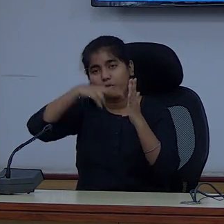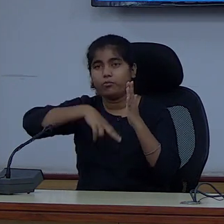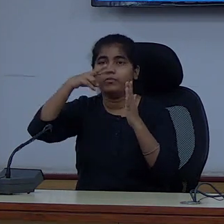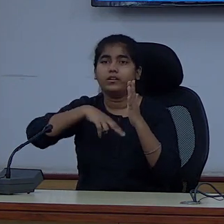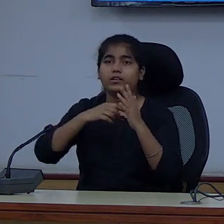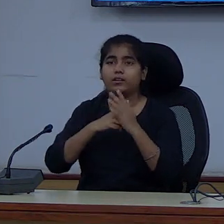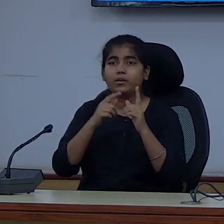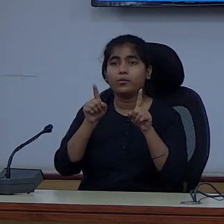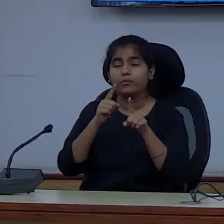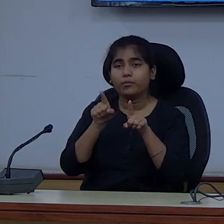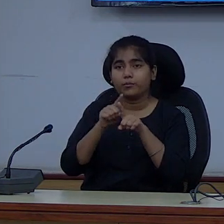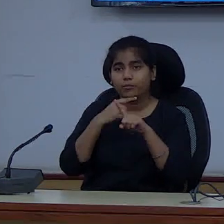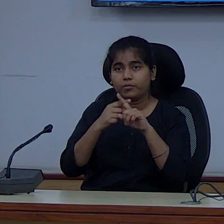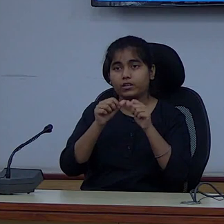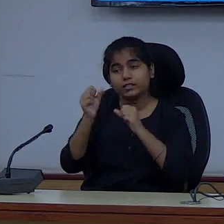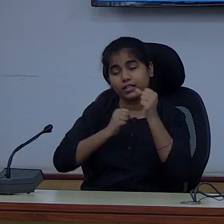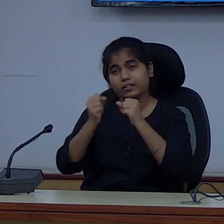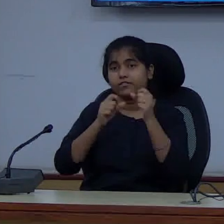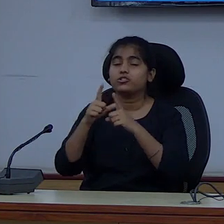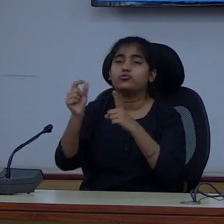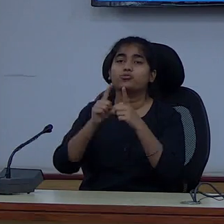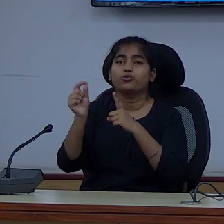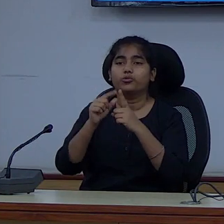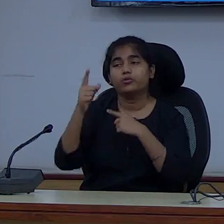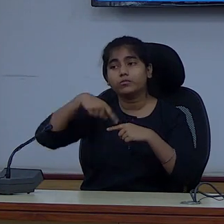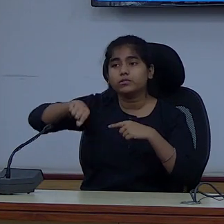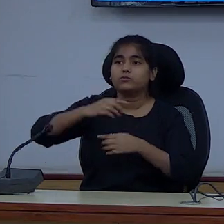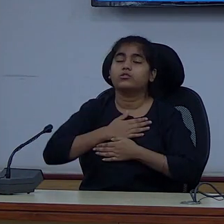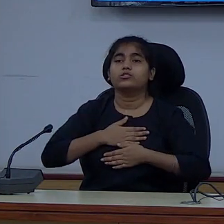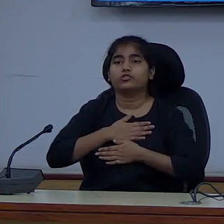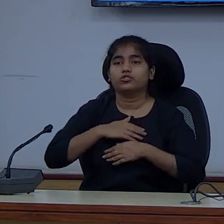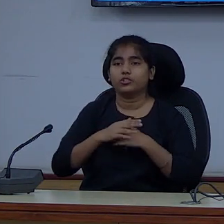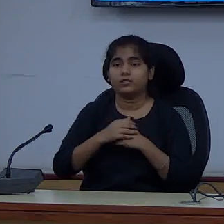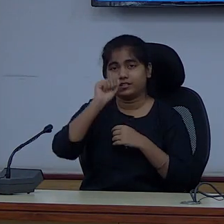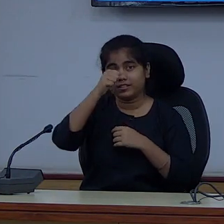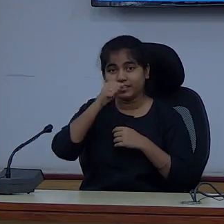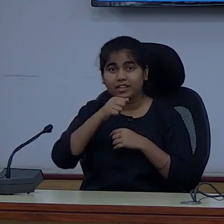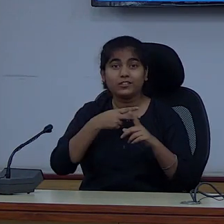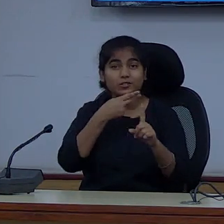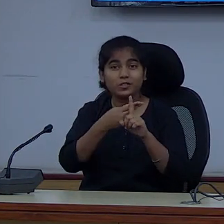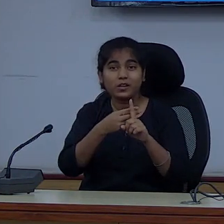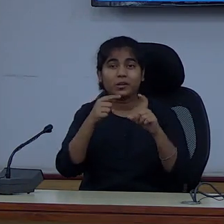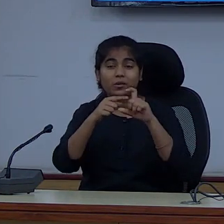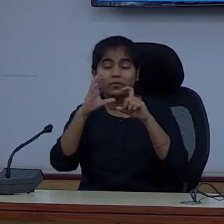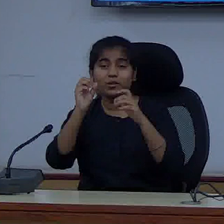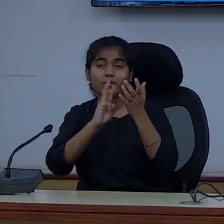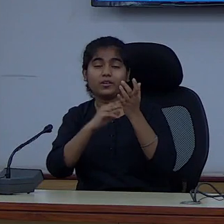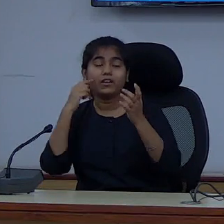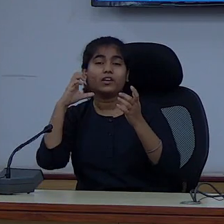आप पढ़ें और एक्टिविटीज को जरूर करके देखें, आपको मजा आएगा। हाँ बिल्कुल, क्योंकि उसका नाम ही